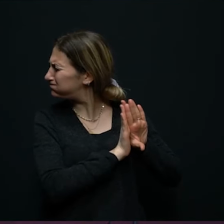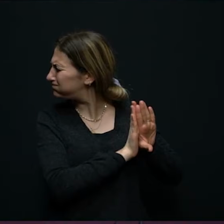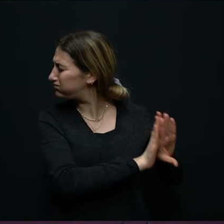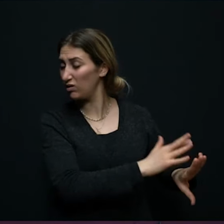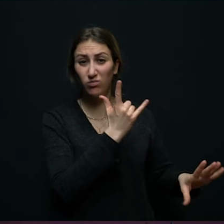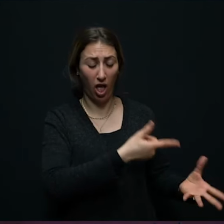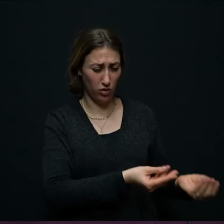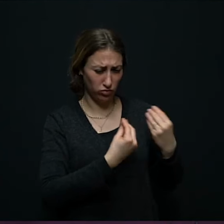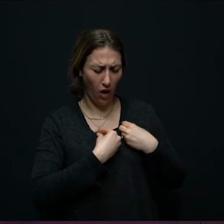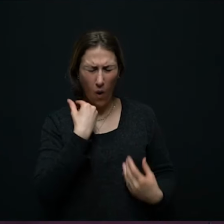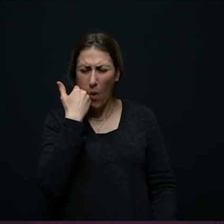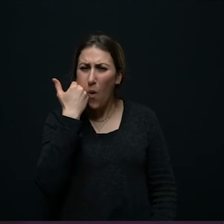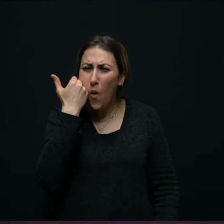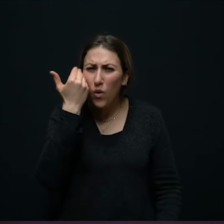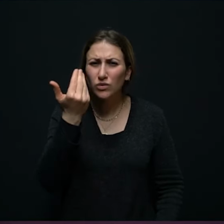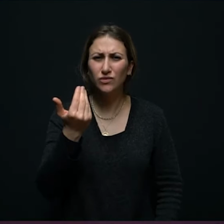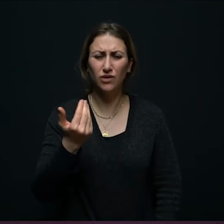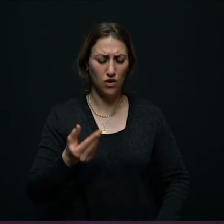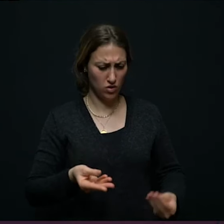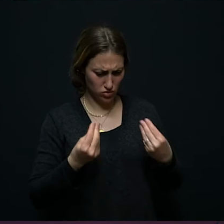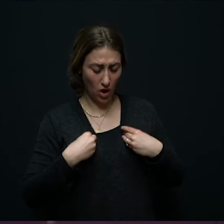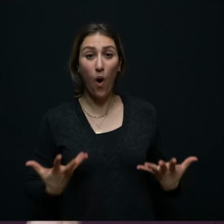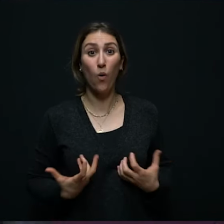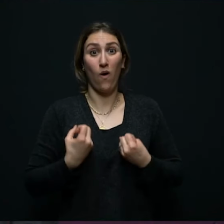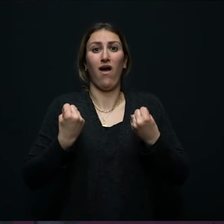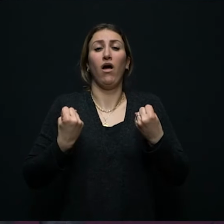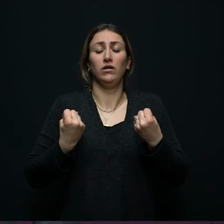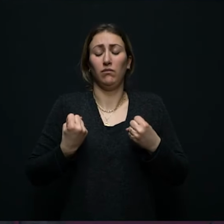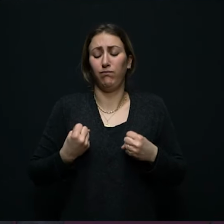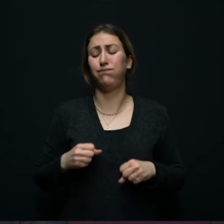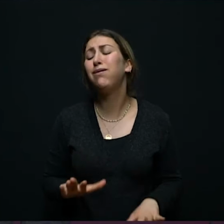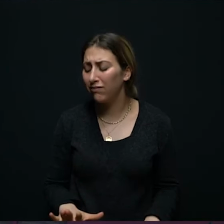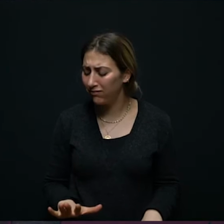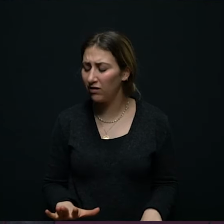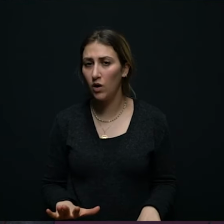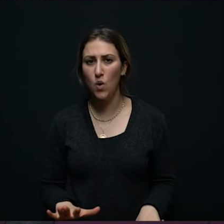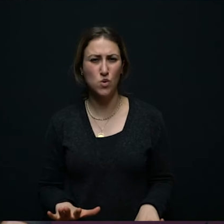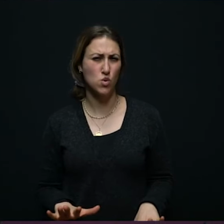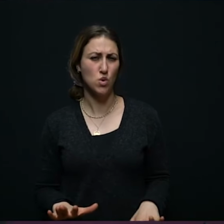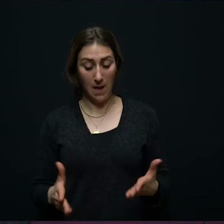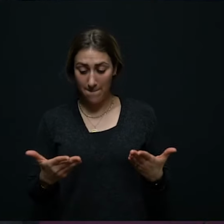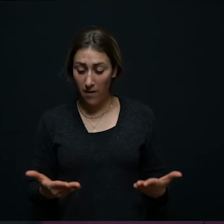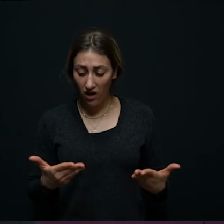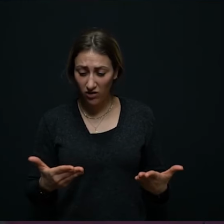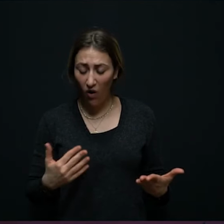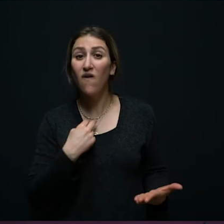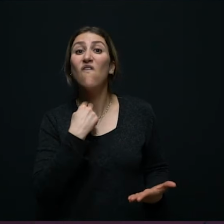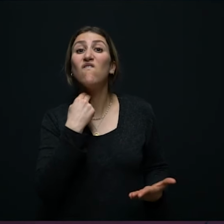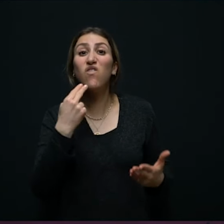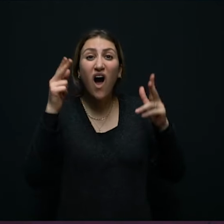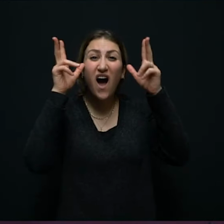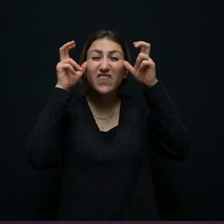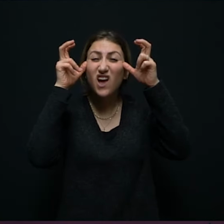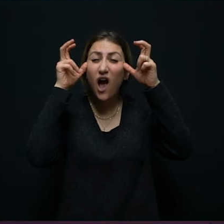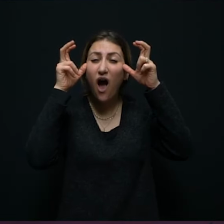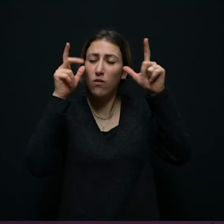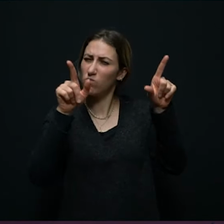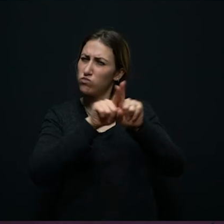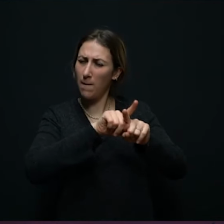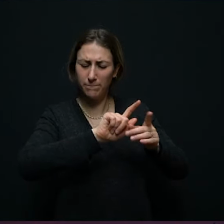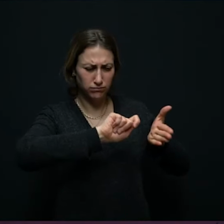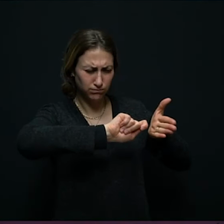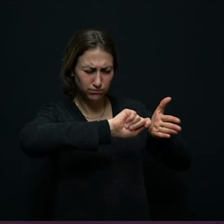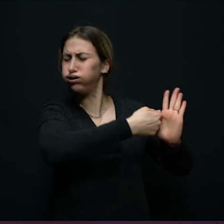ne laisse pas le diable te parler de sa prison maintenant écoute ce que l'esprit de dieu te dis